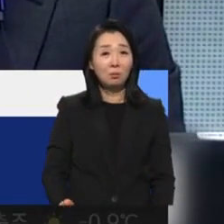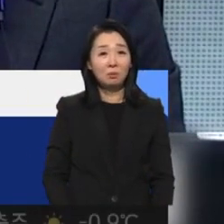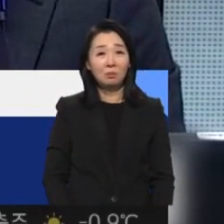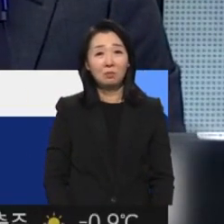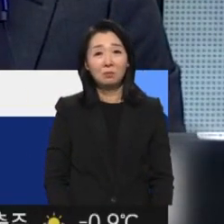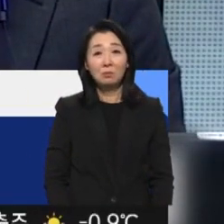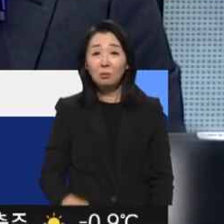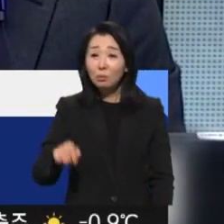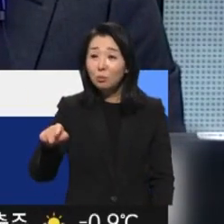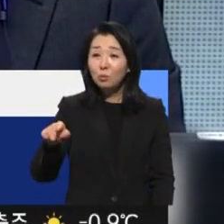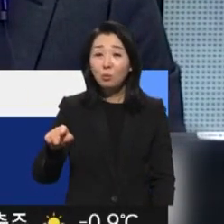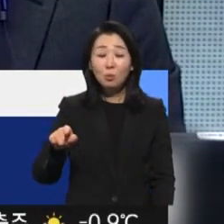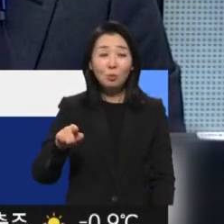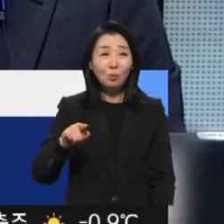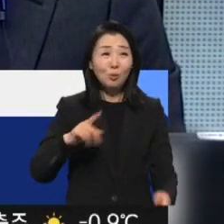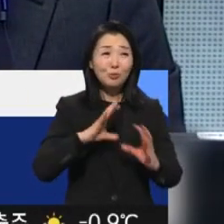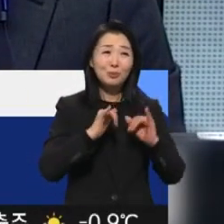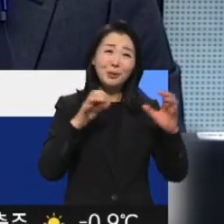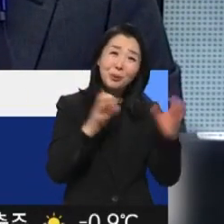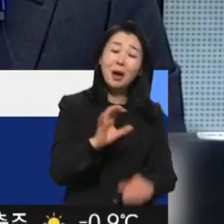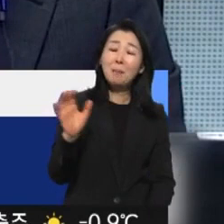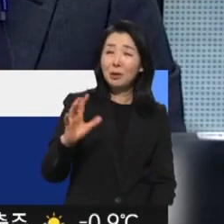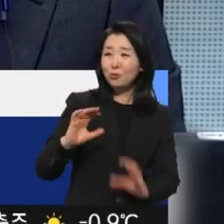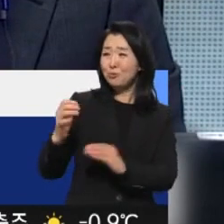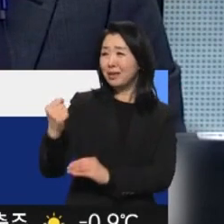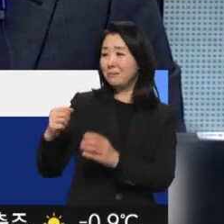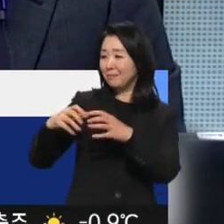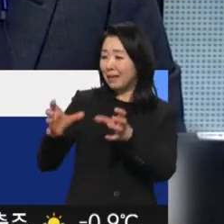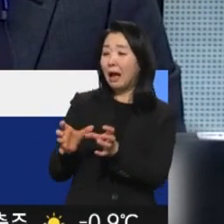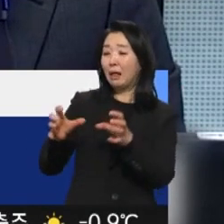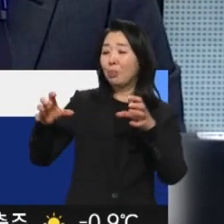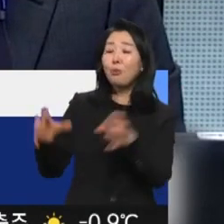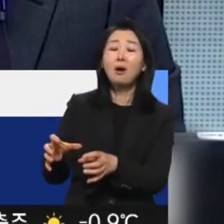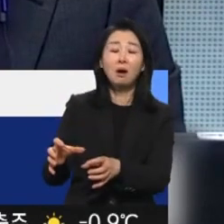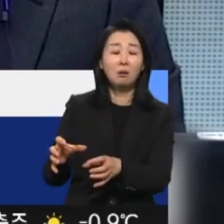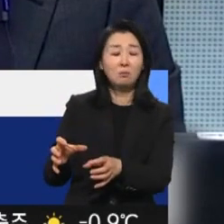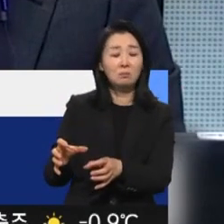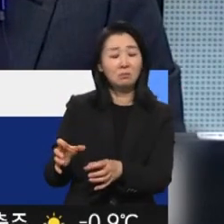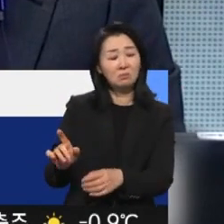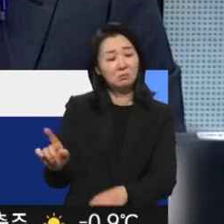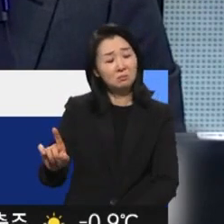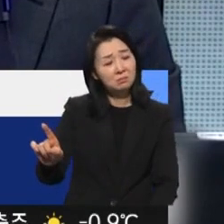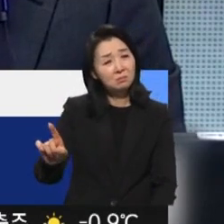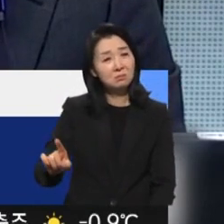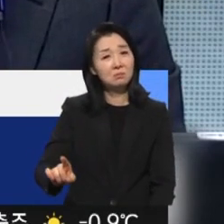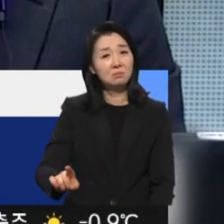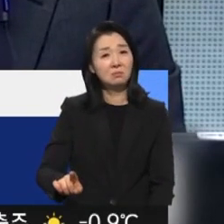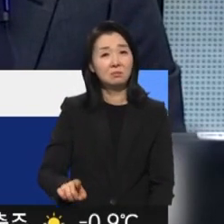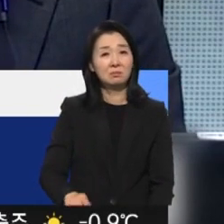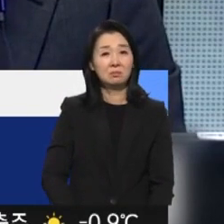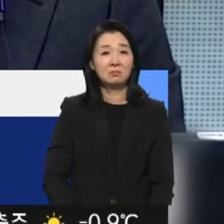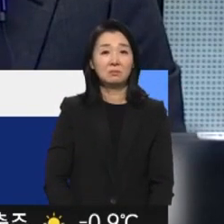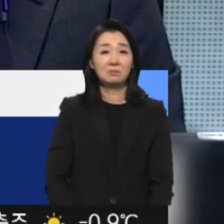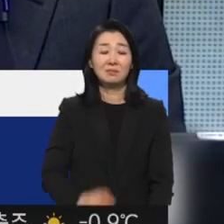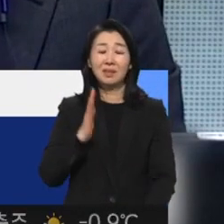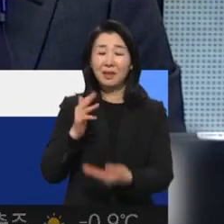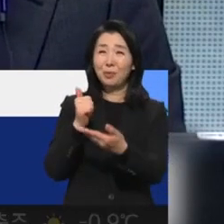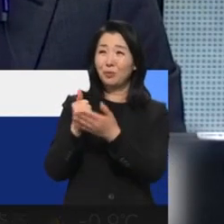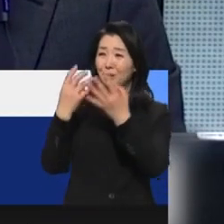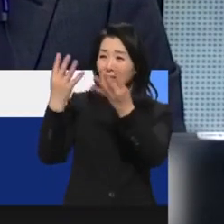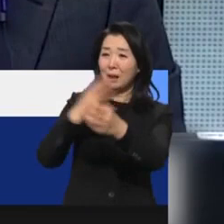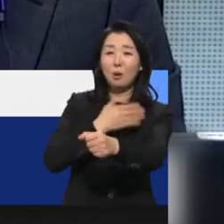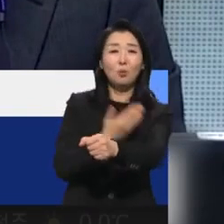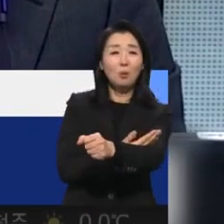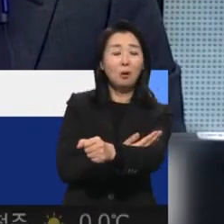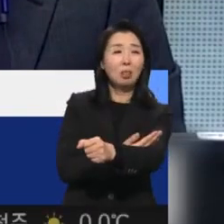이것은 국민통합이 아니고 국민의힘당 줄여서 국힘 네. 통합을 위한 대통령의